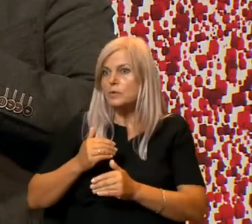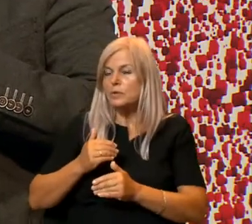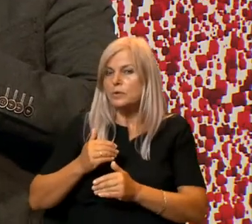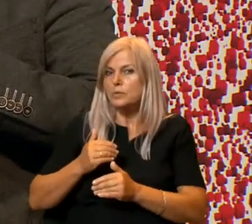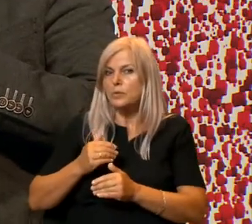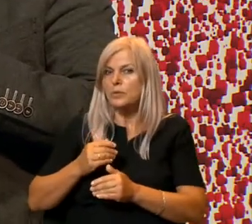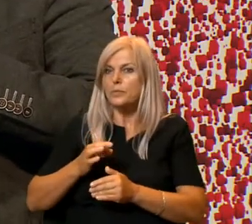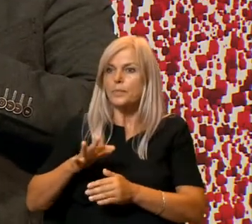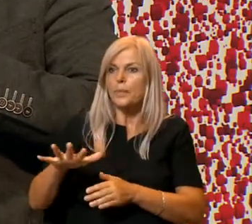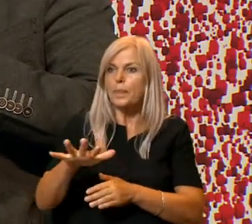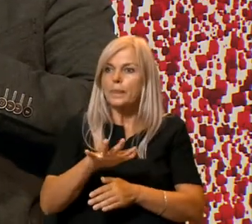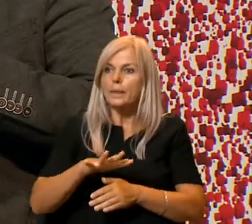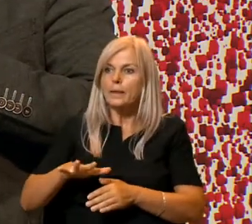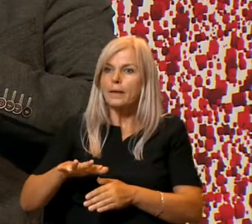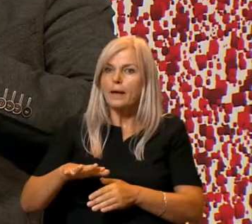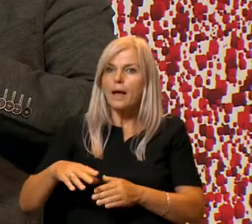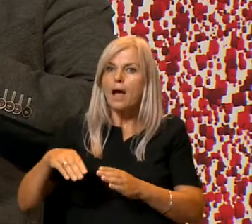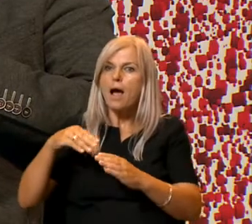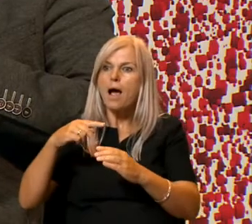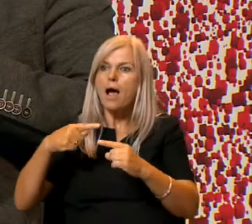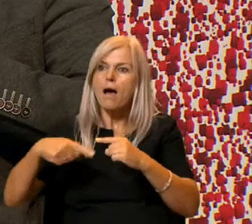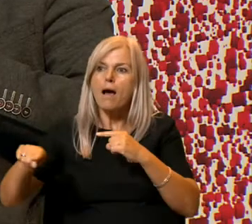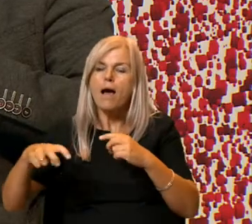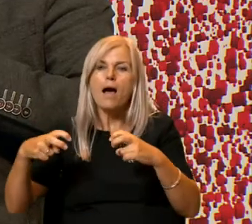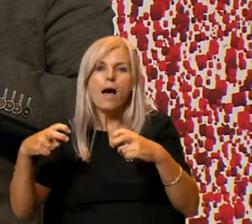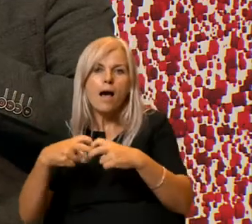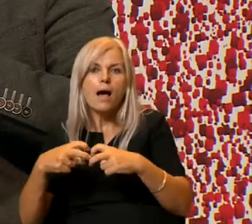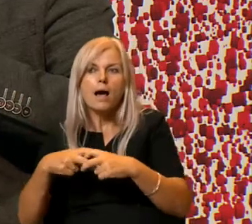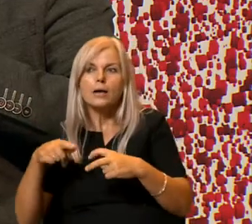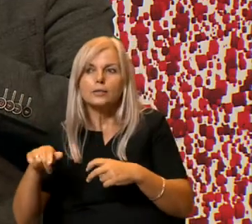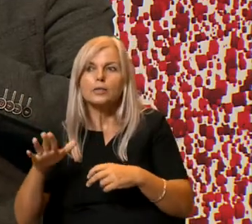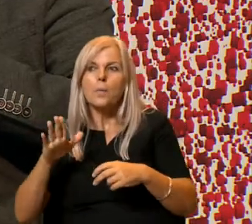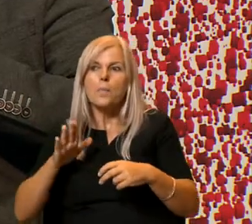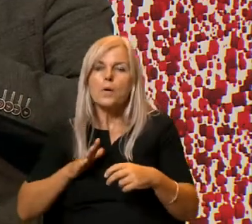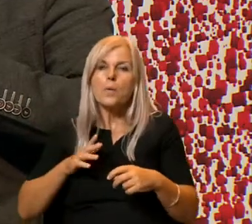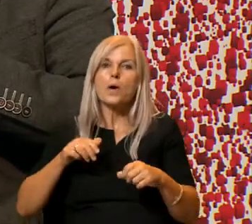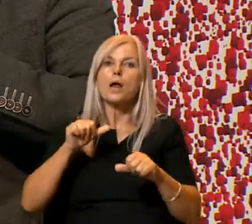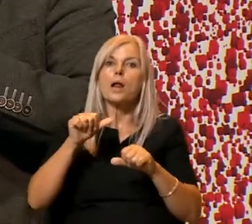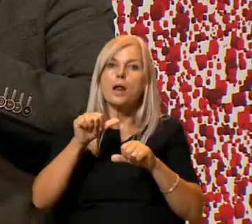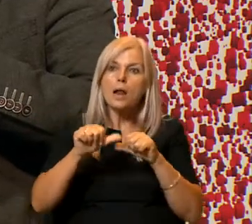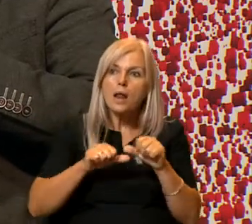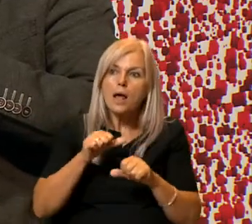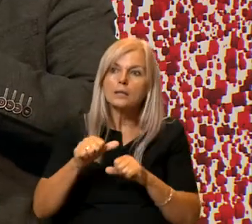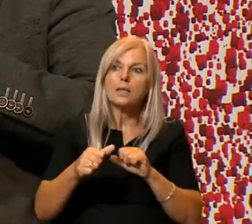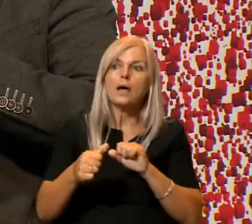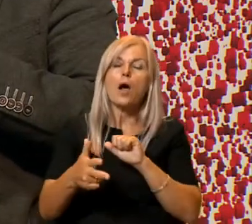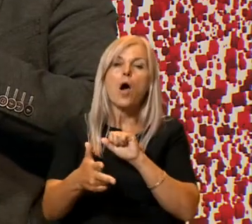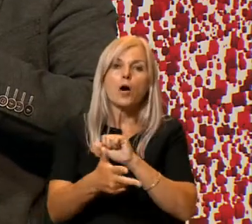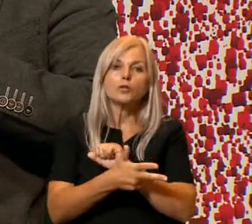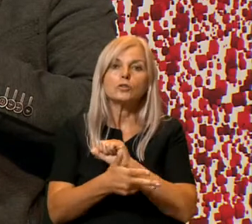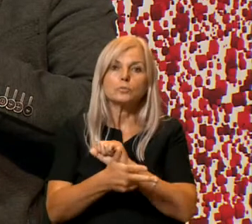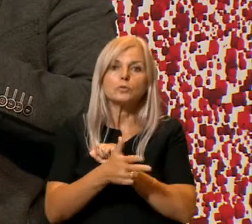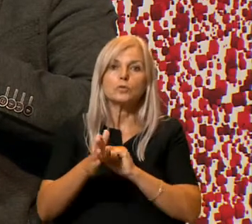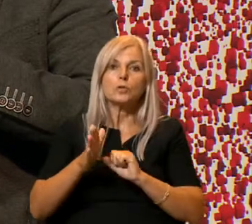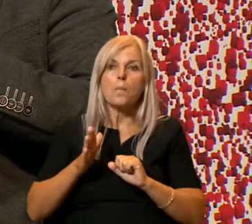w sferze IT. Paul Gerilio w latach 80. stworzył termin